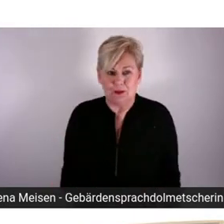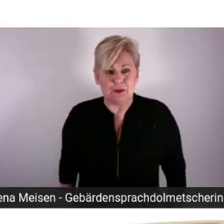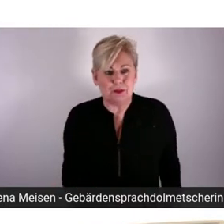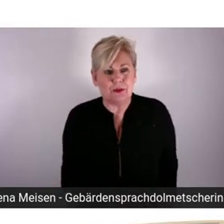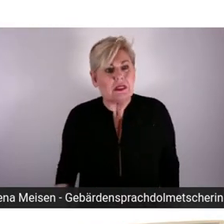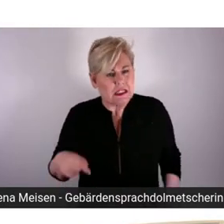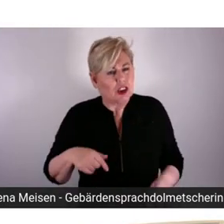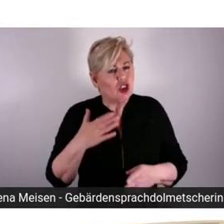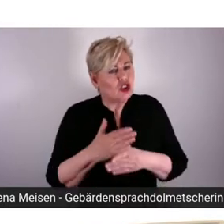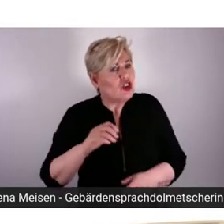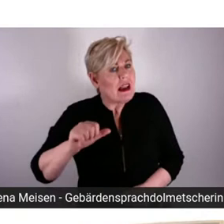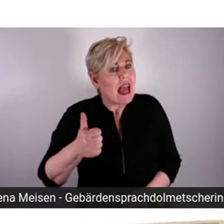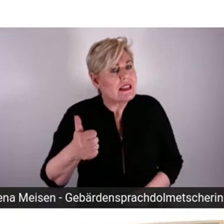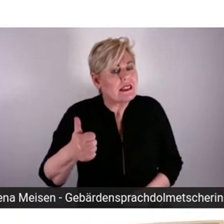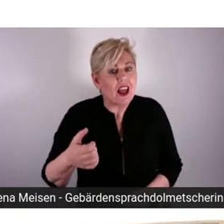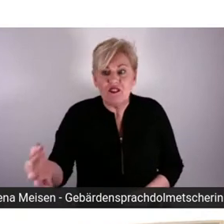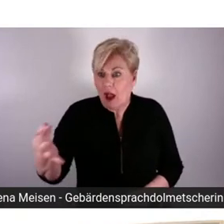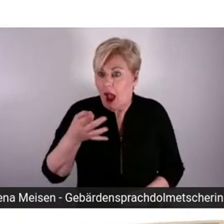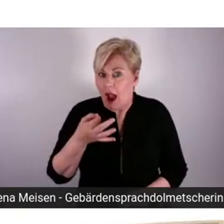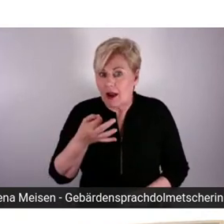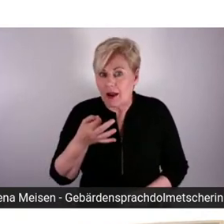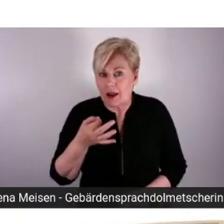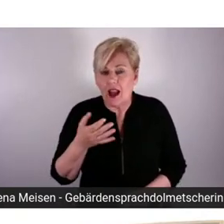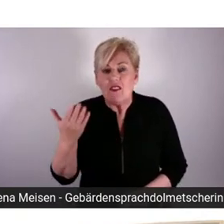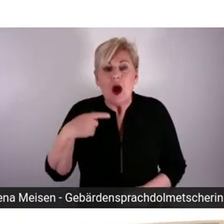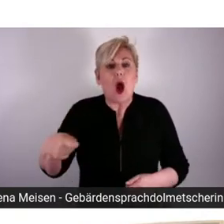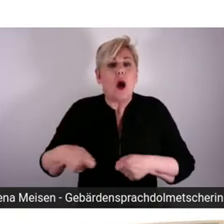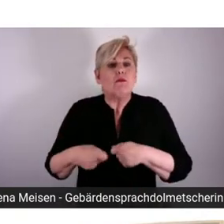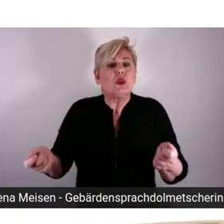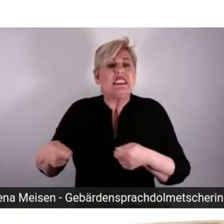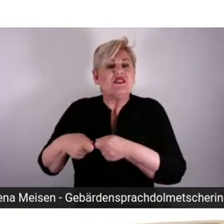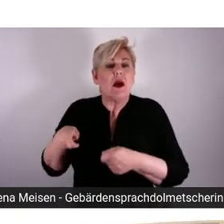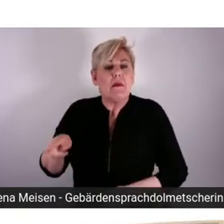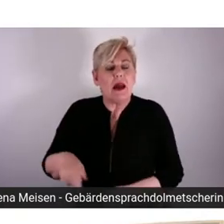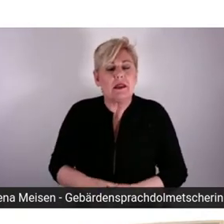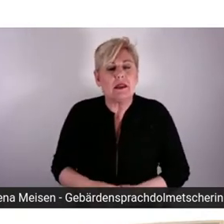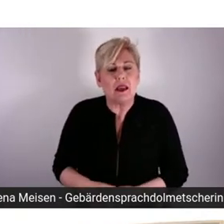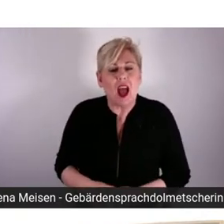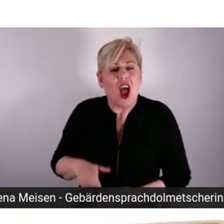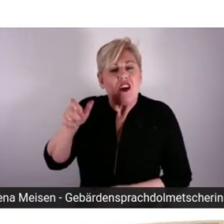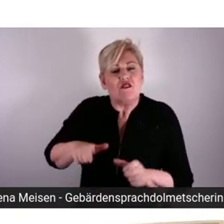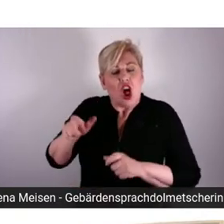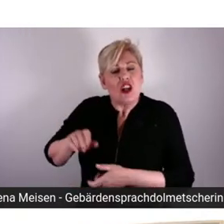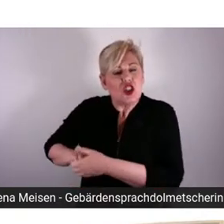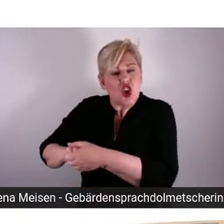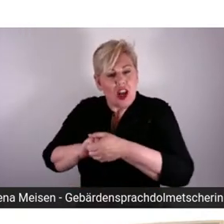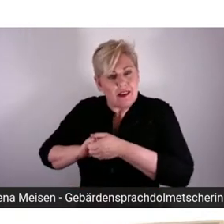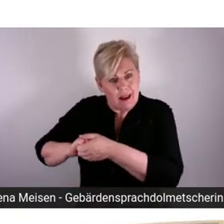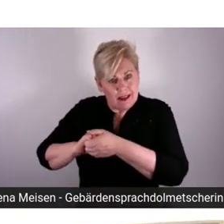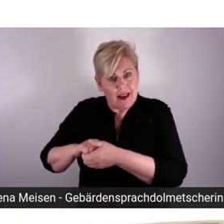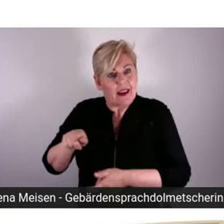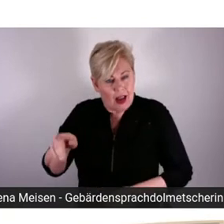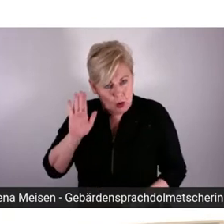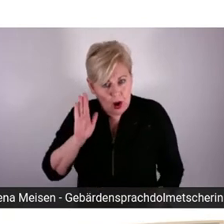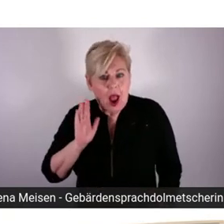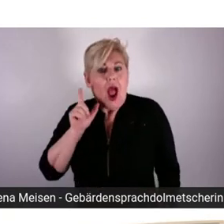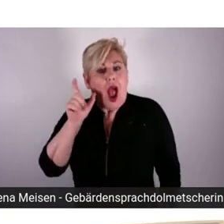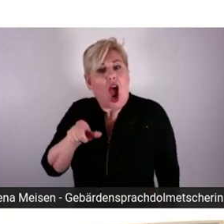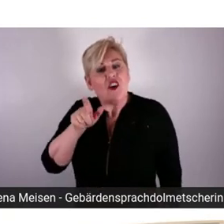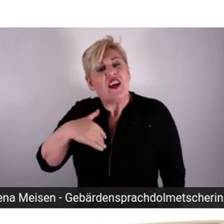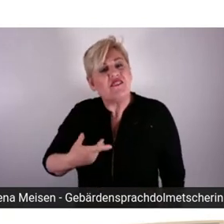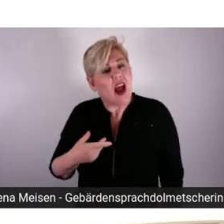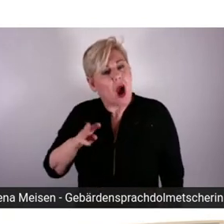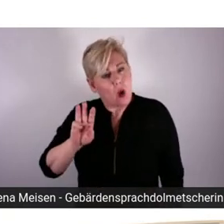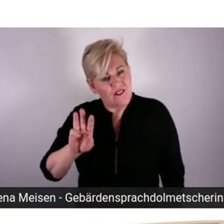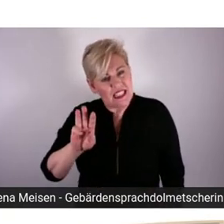erste Frage, die uns erreicht hat, und sie kommt aus dem Bundesverband der Volkssolidarität und richtet sich auch an Frau Wissler.